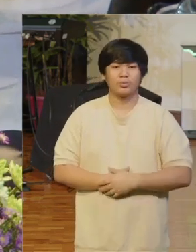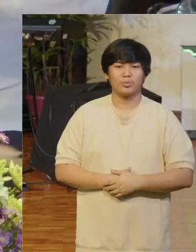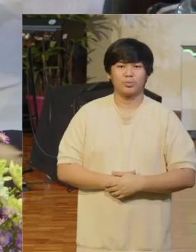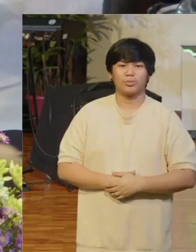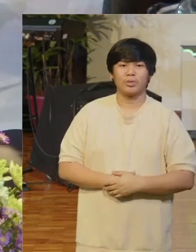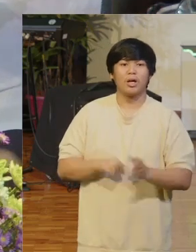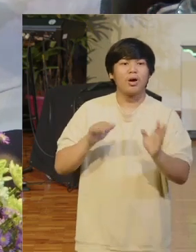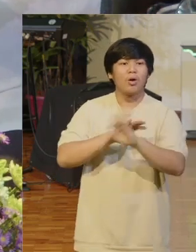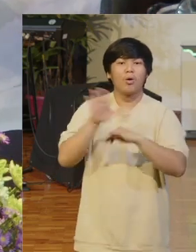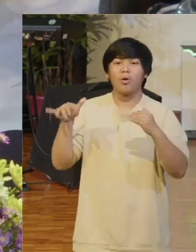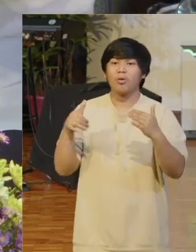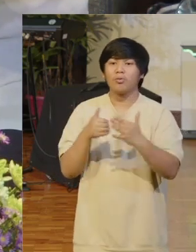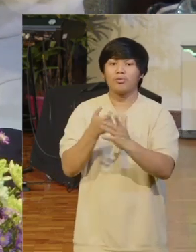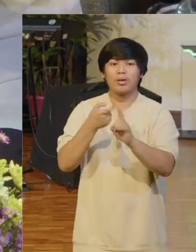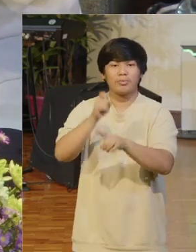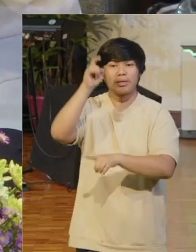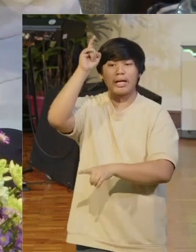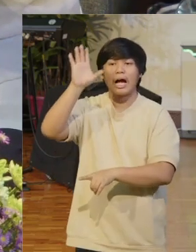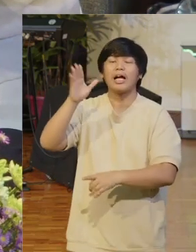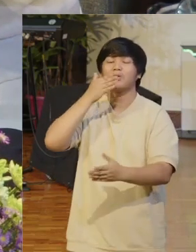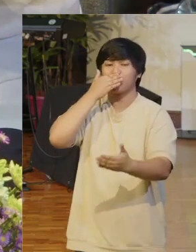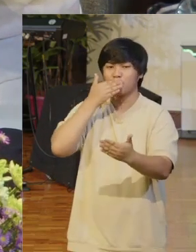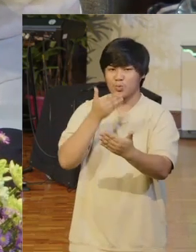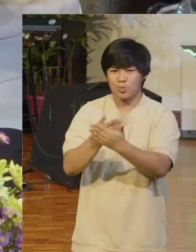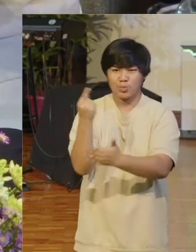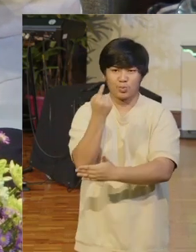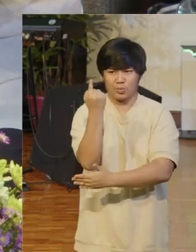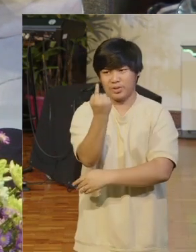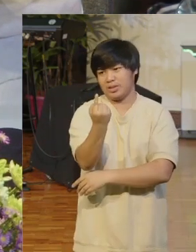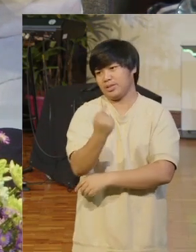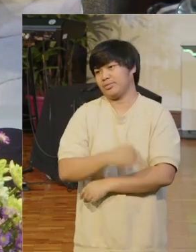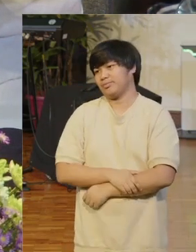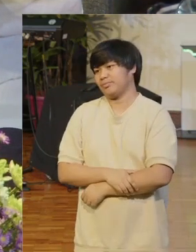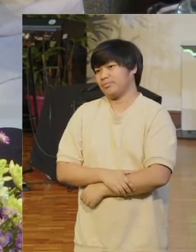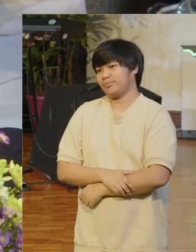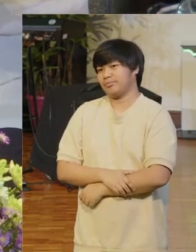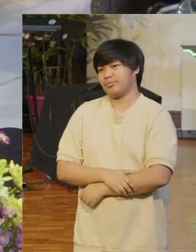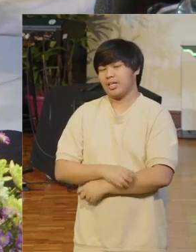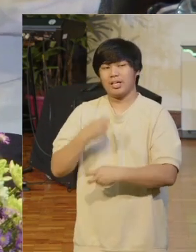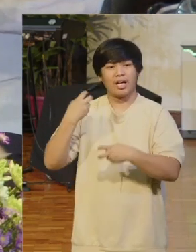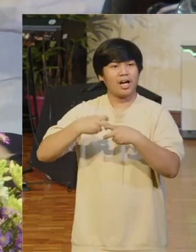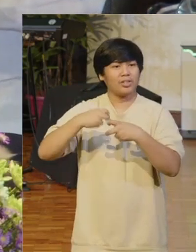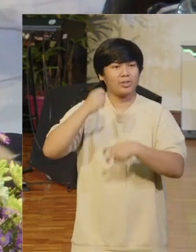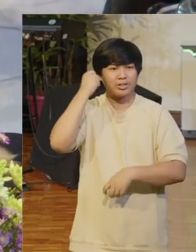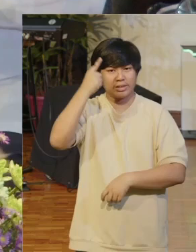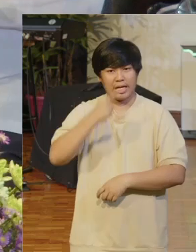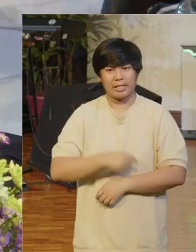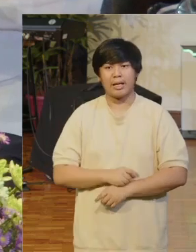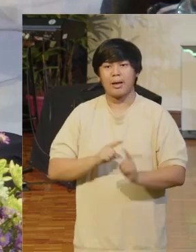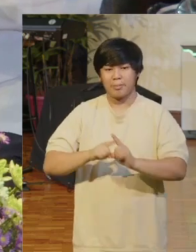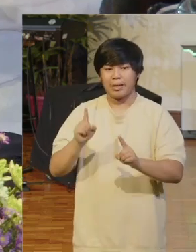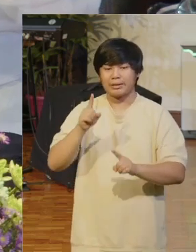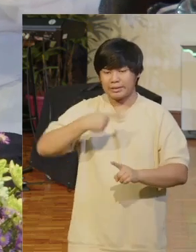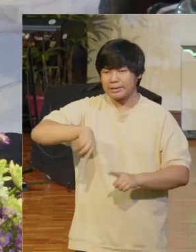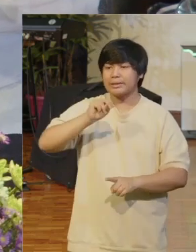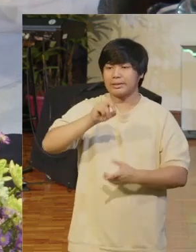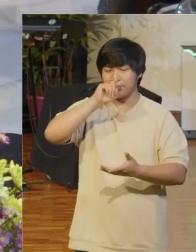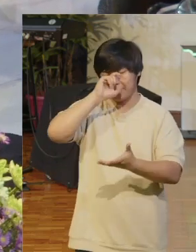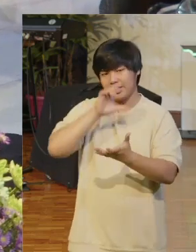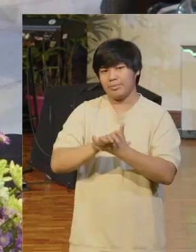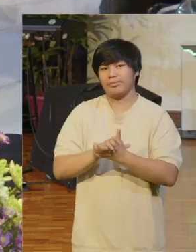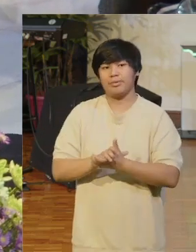ng nagmumula sa Kanya ay kabutihan lamang. Mahirap maunawaan mga kapatid, pero dapat nating